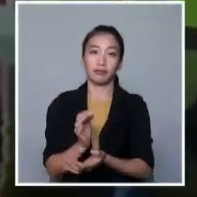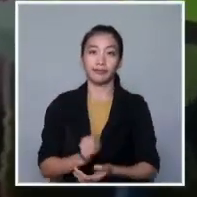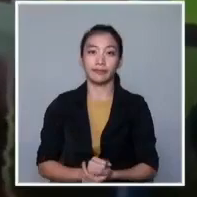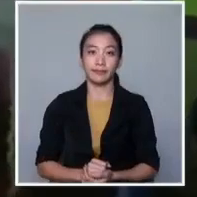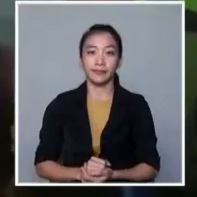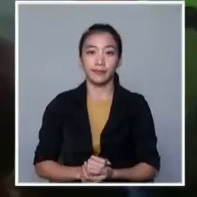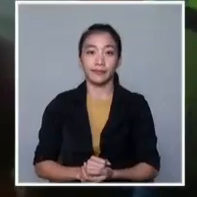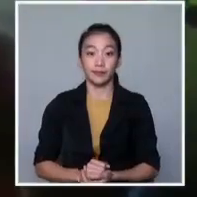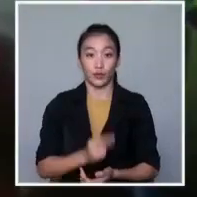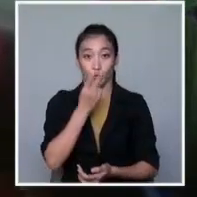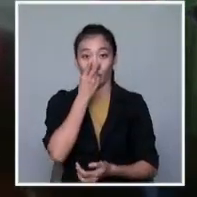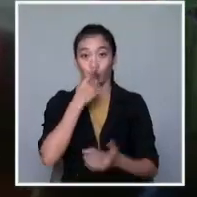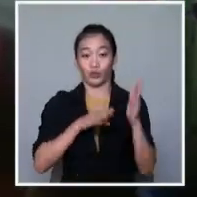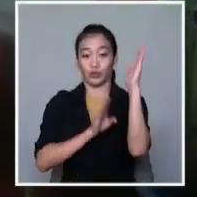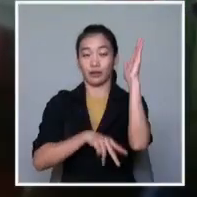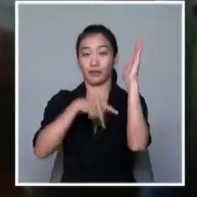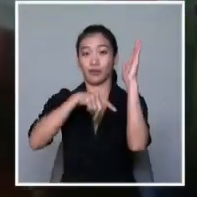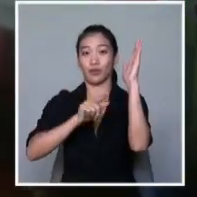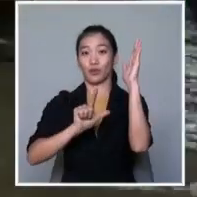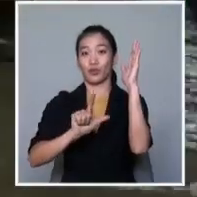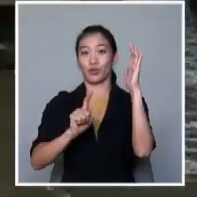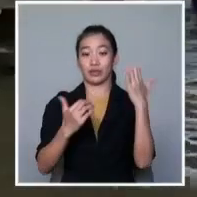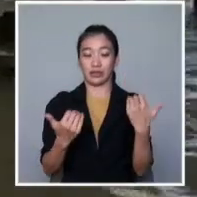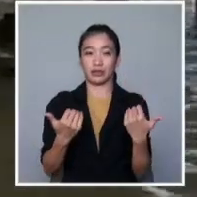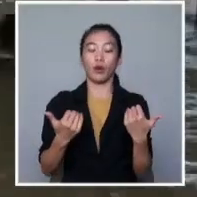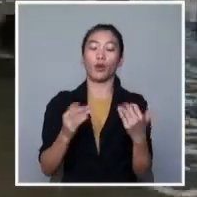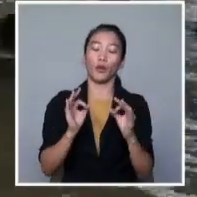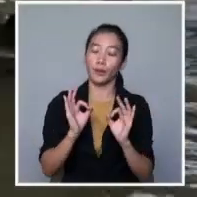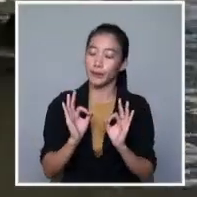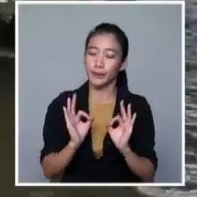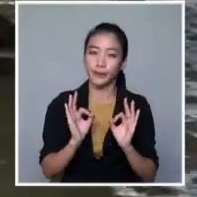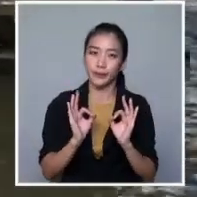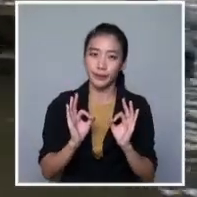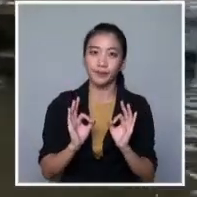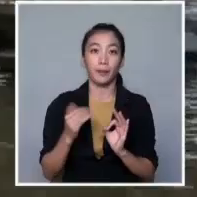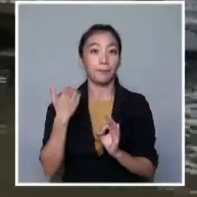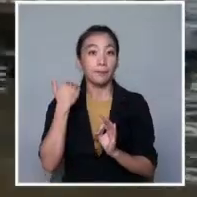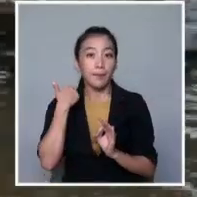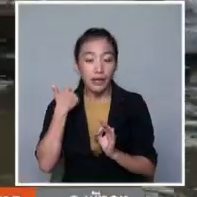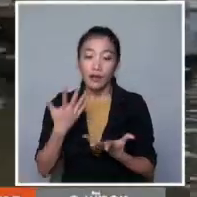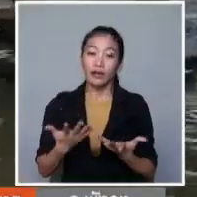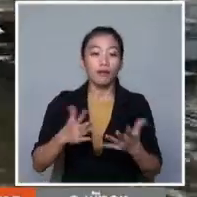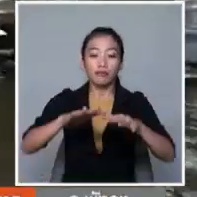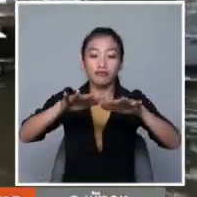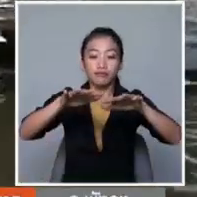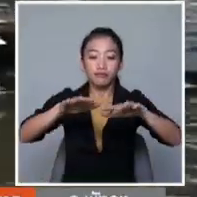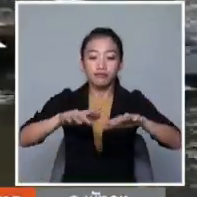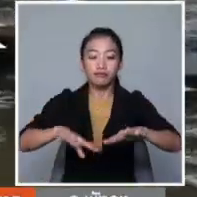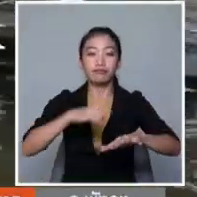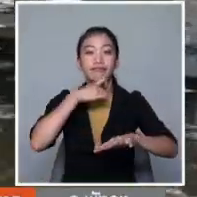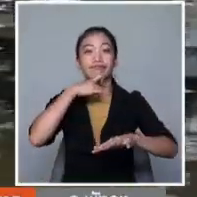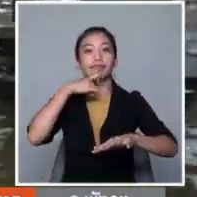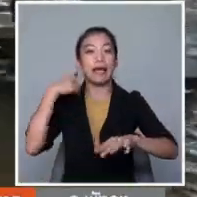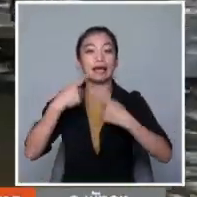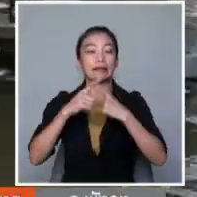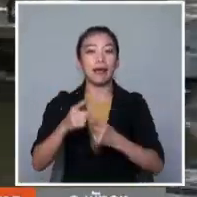ไปดูพื้นที่จังหวัดพัทลุงนะคะสถานการณ์น้ำท่วมเริ่มที่จะคลี่คลายลงแล้วหลายพื้นที่กลับเข้าสู่สภาวะปกติเหลือเพียงบ้าน